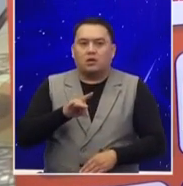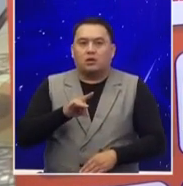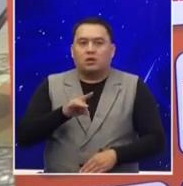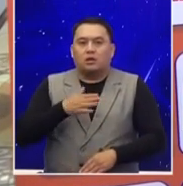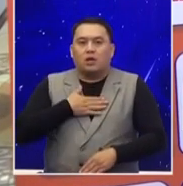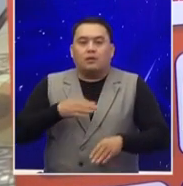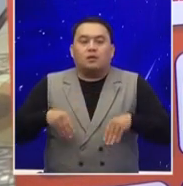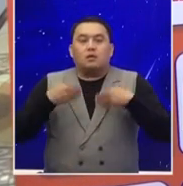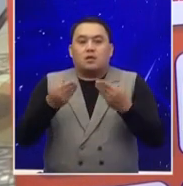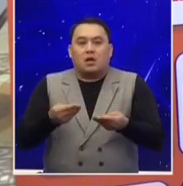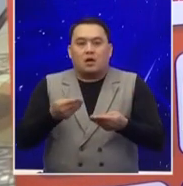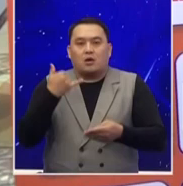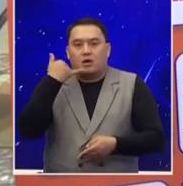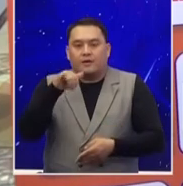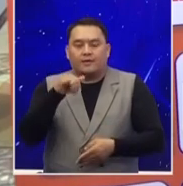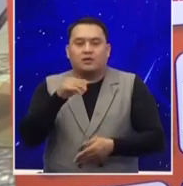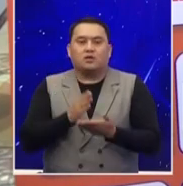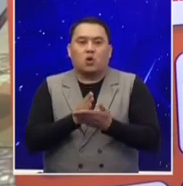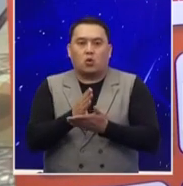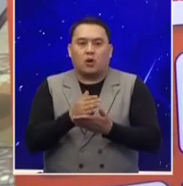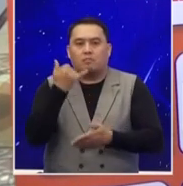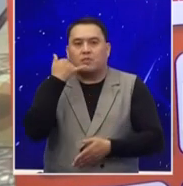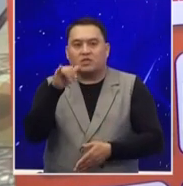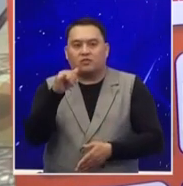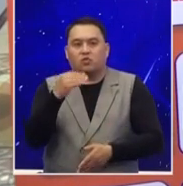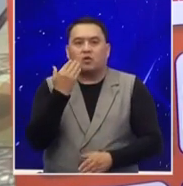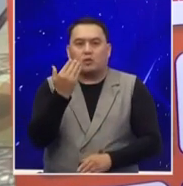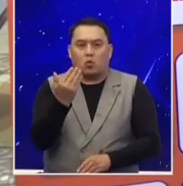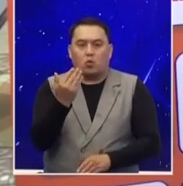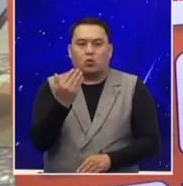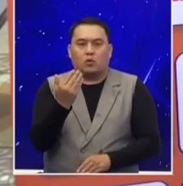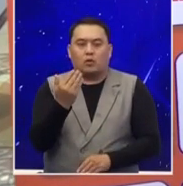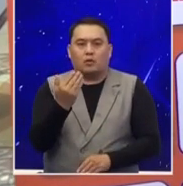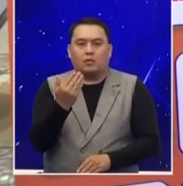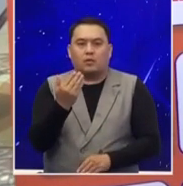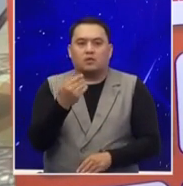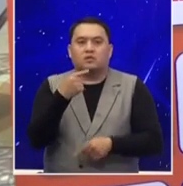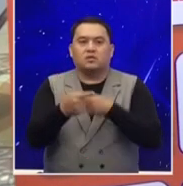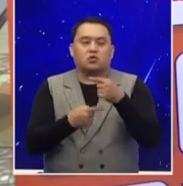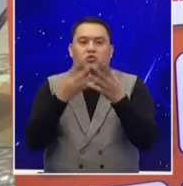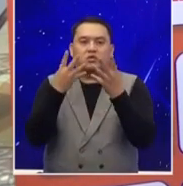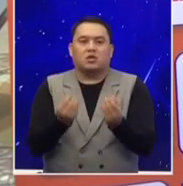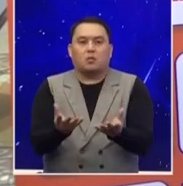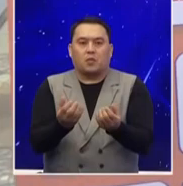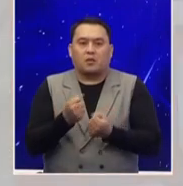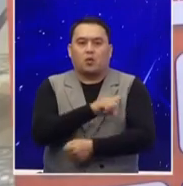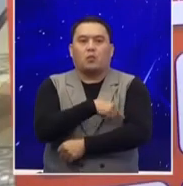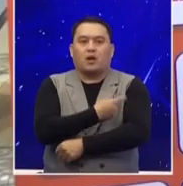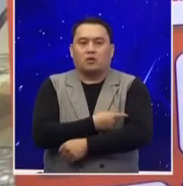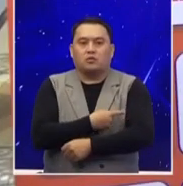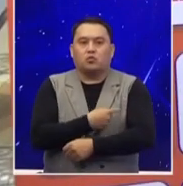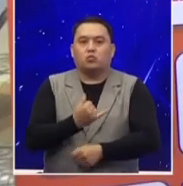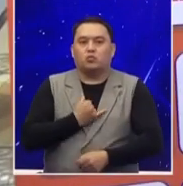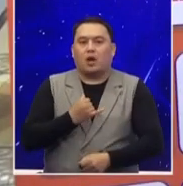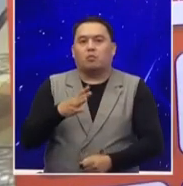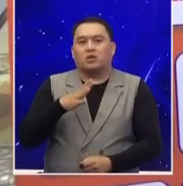Дали номер аутрич работника. Я позвонила ему. Меня на следующий день приняли в больнице. К сожалению,